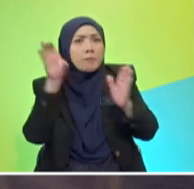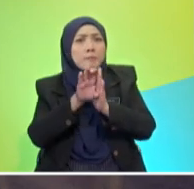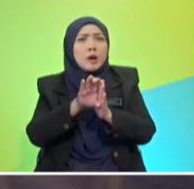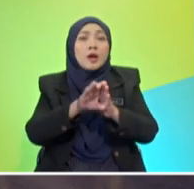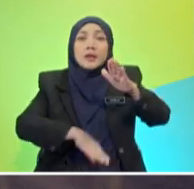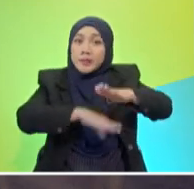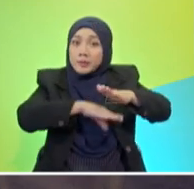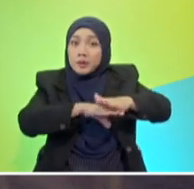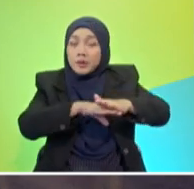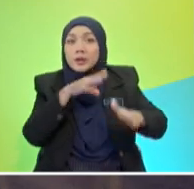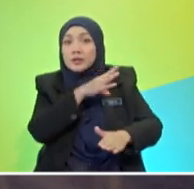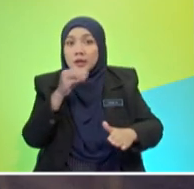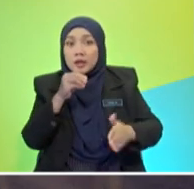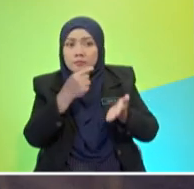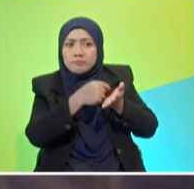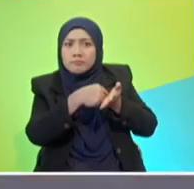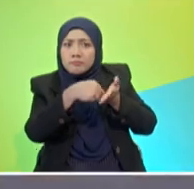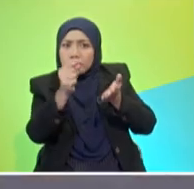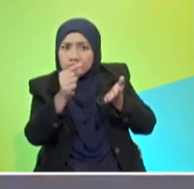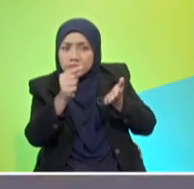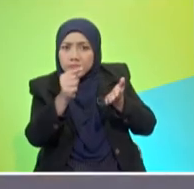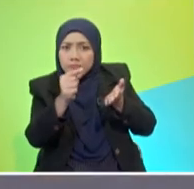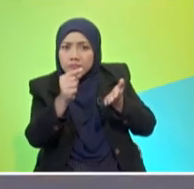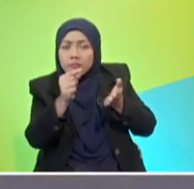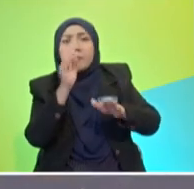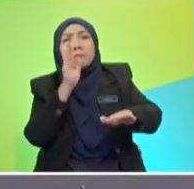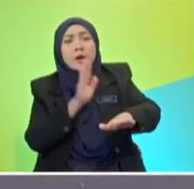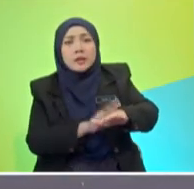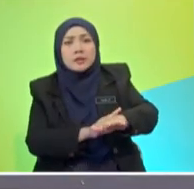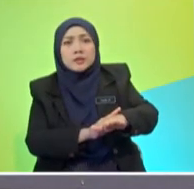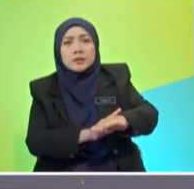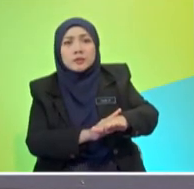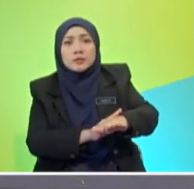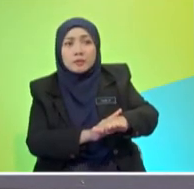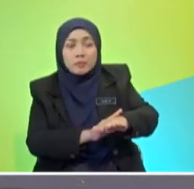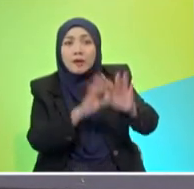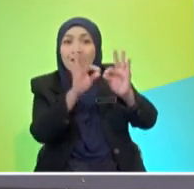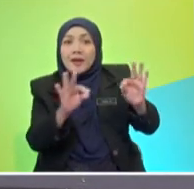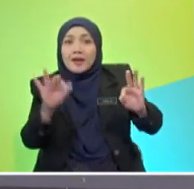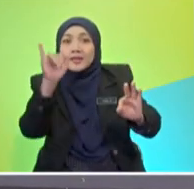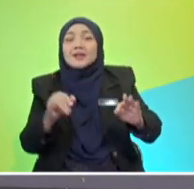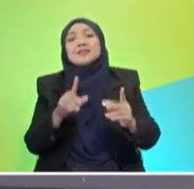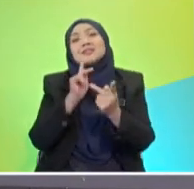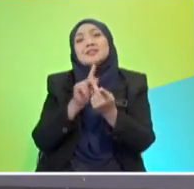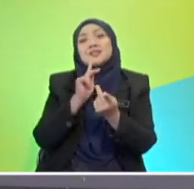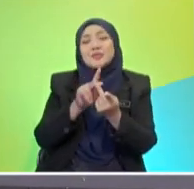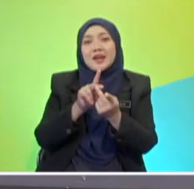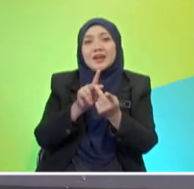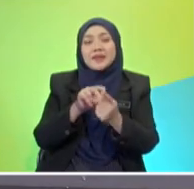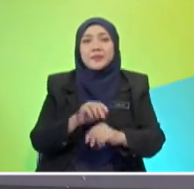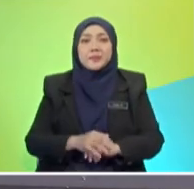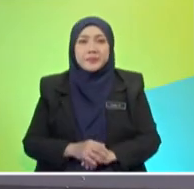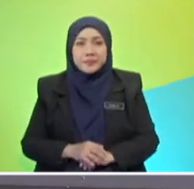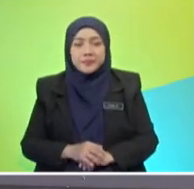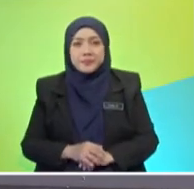bawah. Tandakan tanda ni pada pernyataan yang sesuai. Okey. Kalau lihat situasi tu, cuba